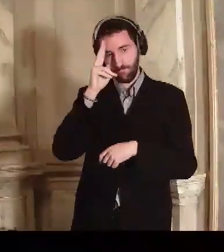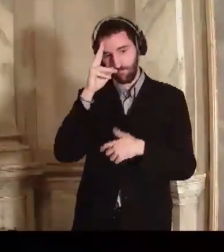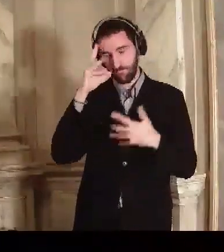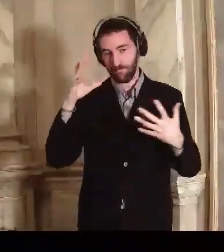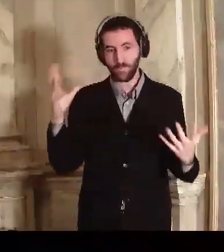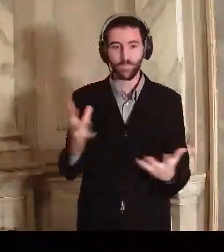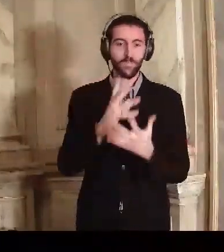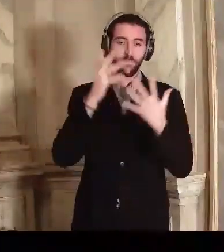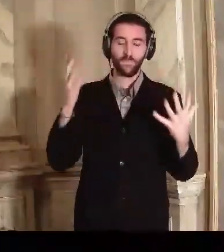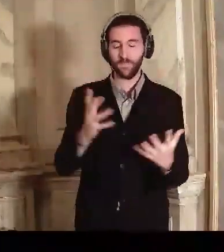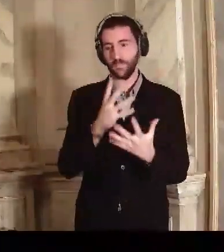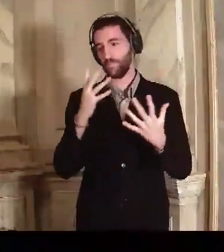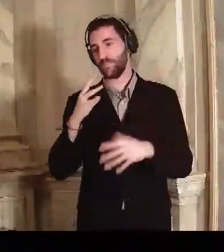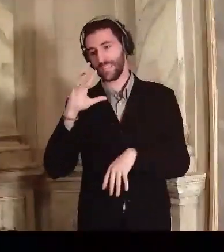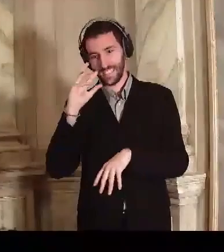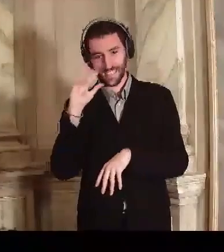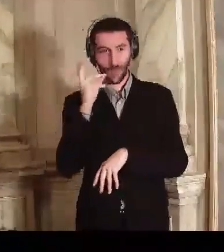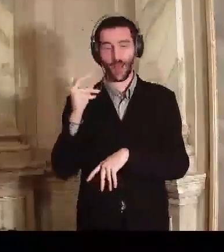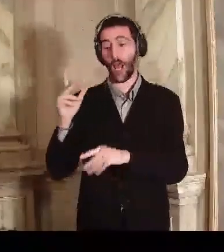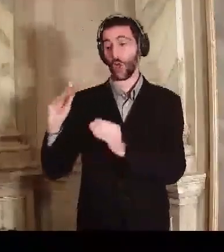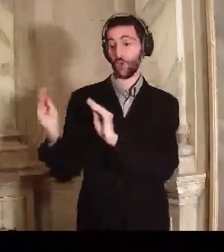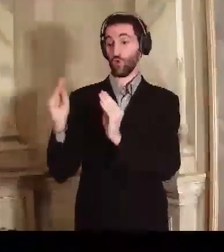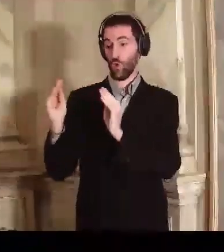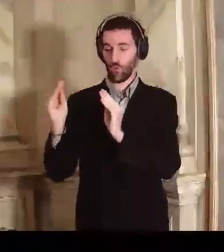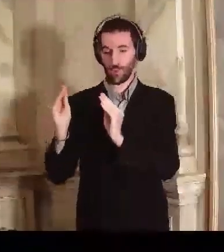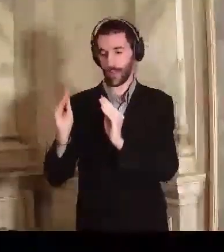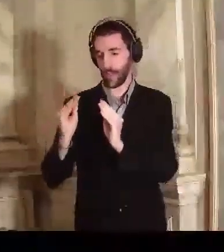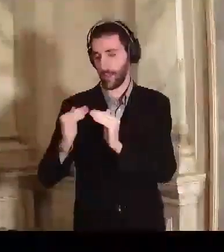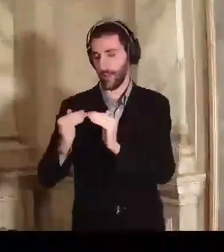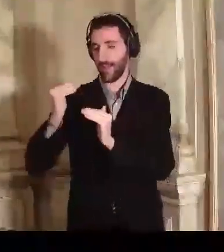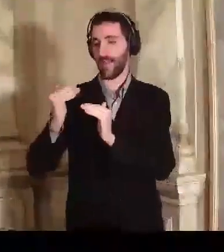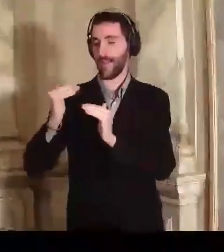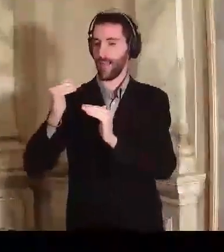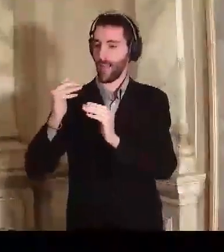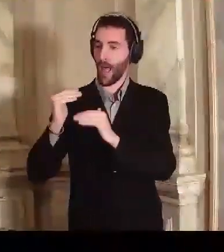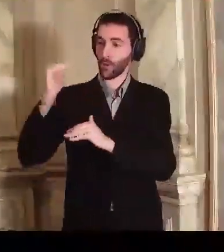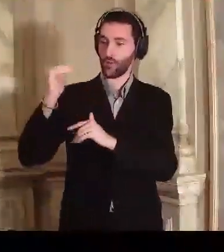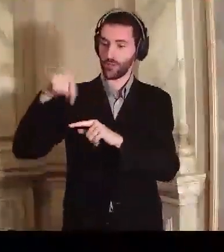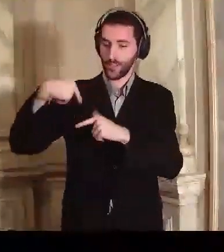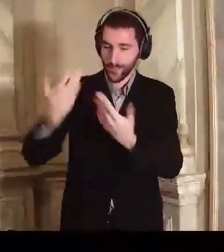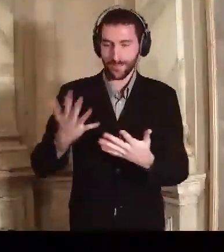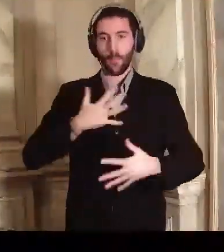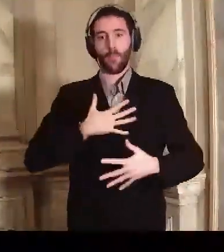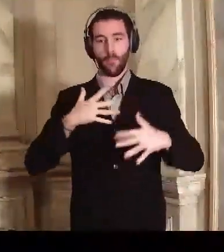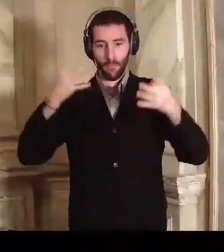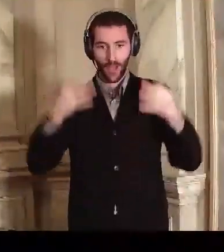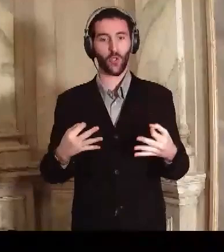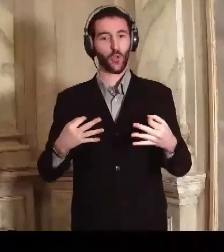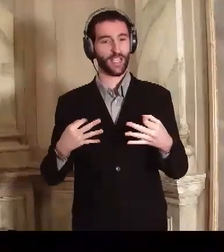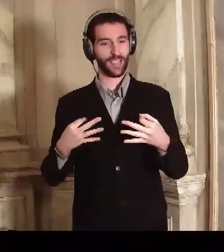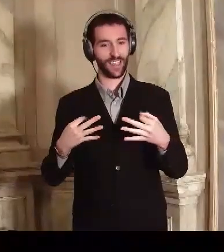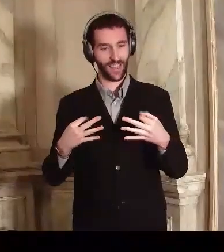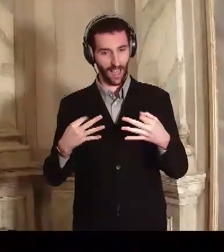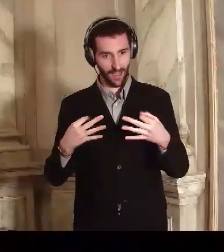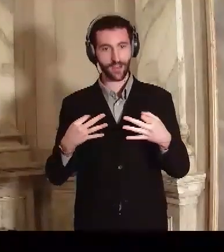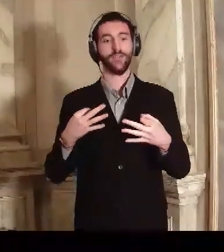avete superato l'adolescenza, poi la giovinezza, quest'anno arrivata alla maturità, mi auguro,